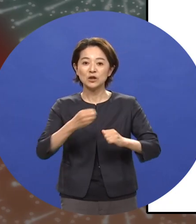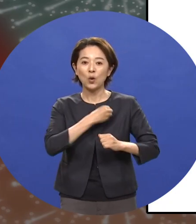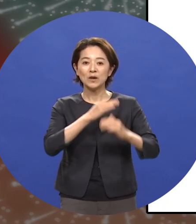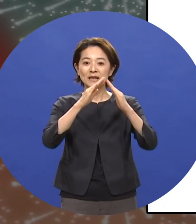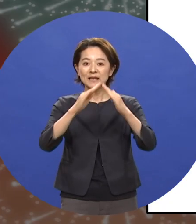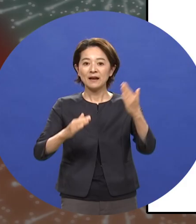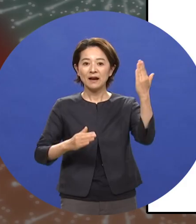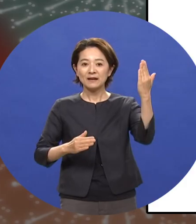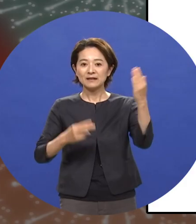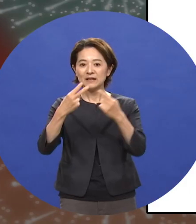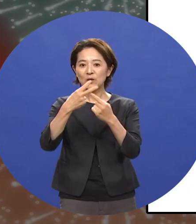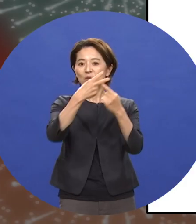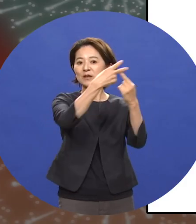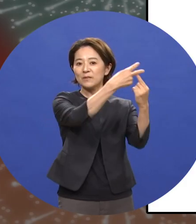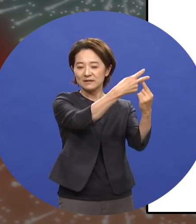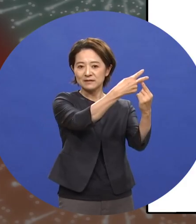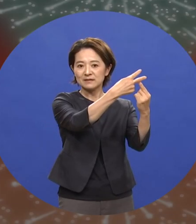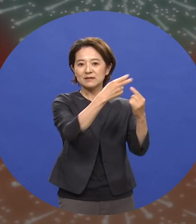へ。